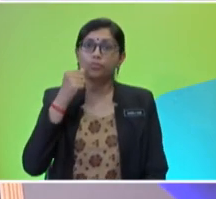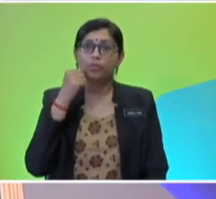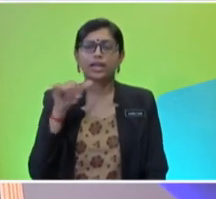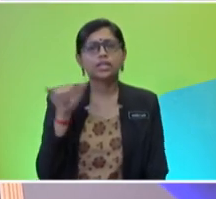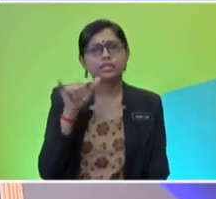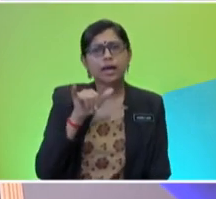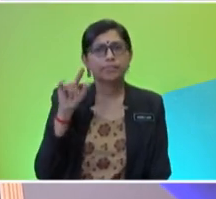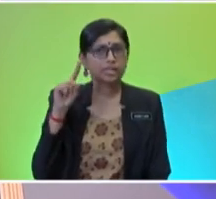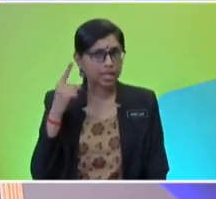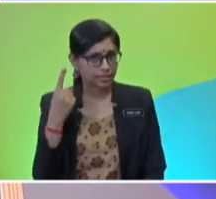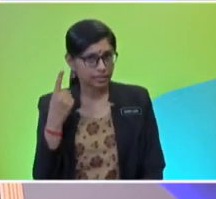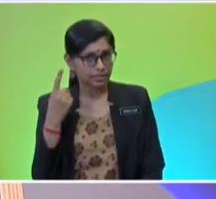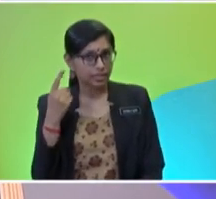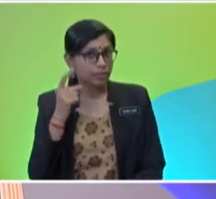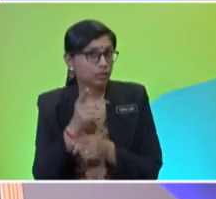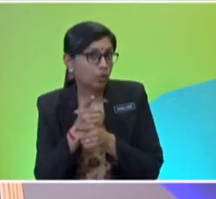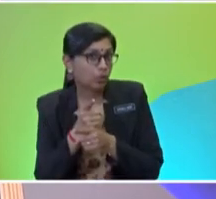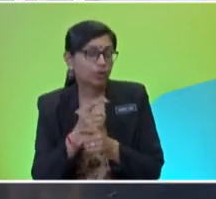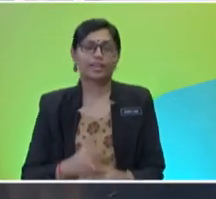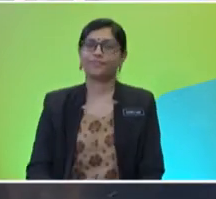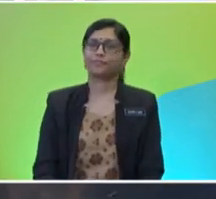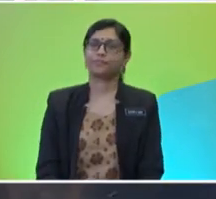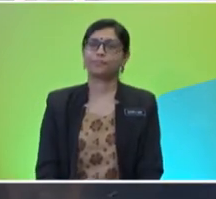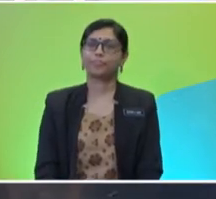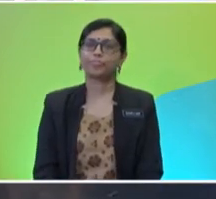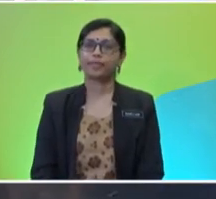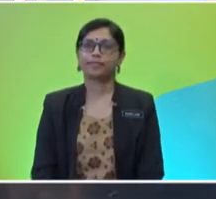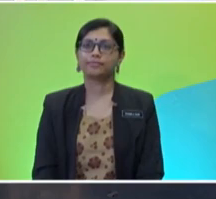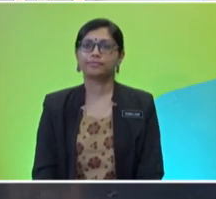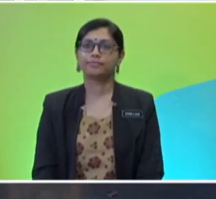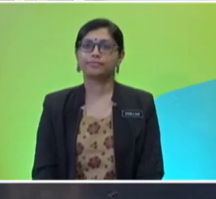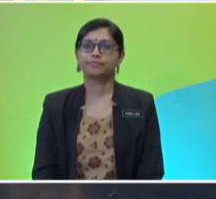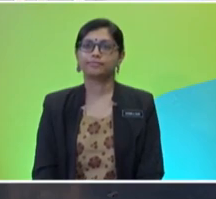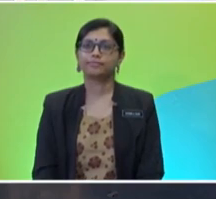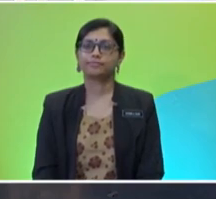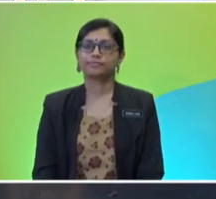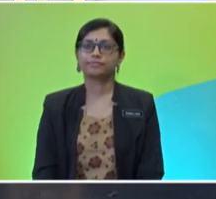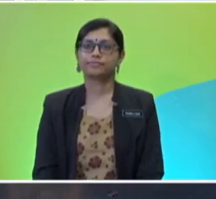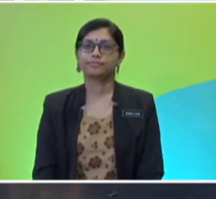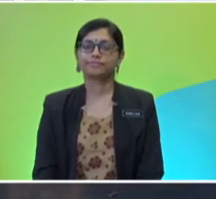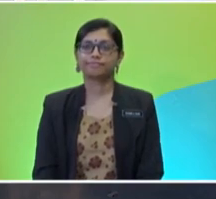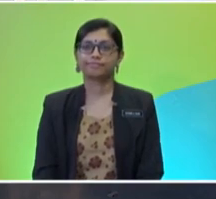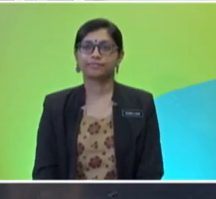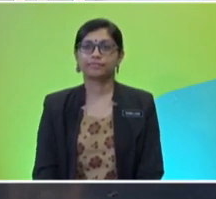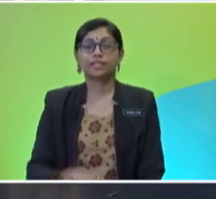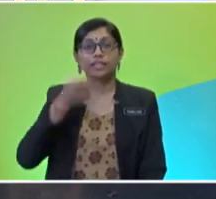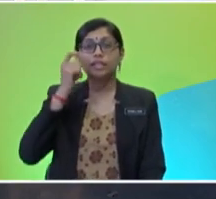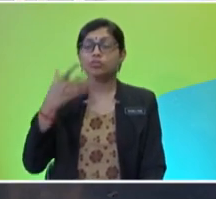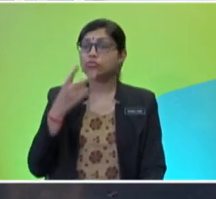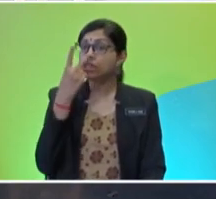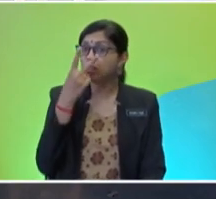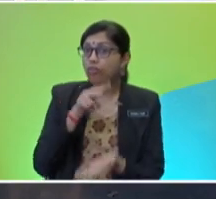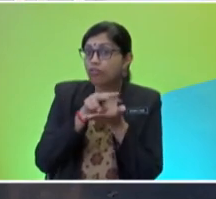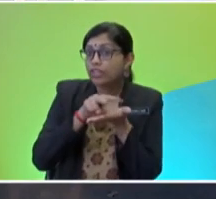demo. Betul. Cara pakai baju sukan. Langkah nak pakai baju sukan.